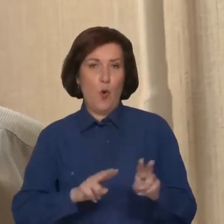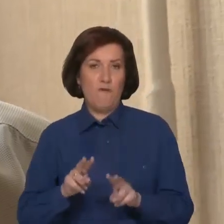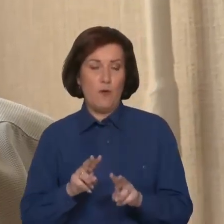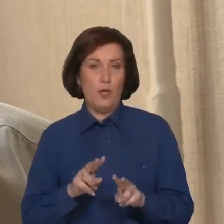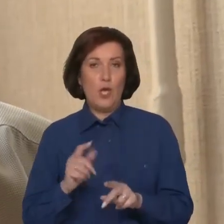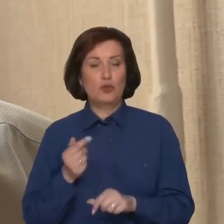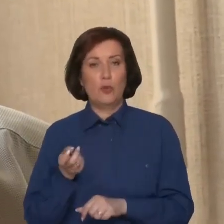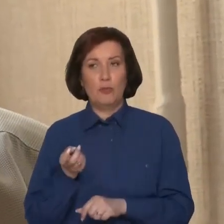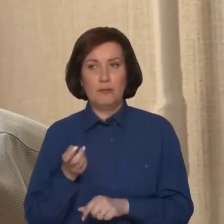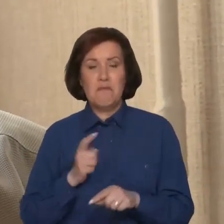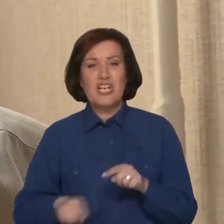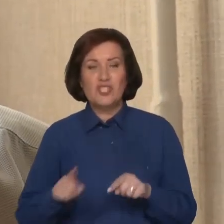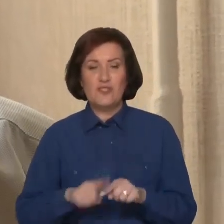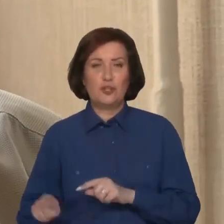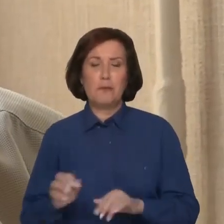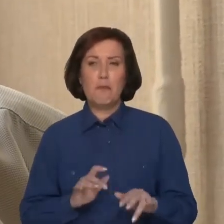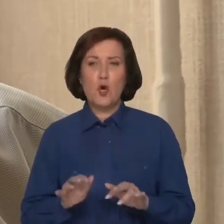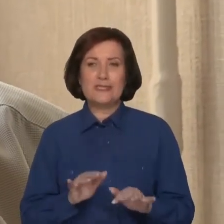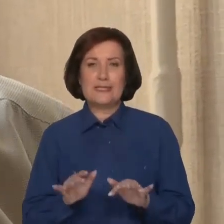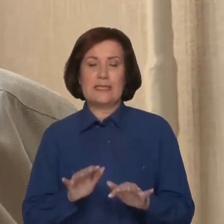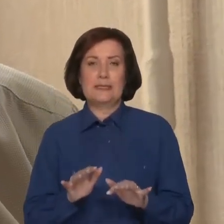щоб пришвидшити процес.